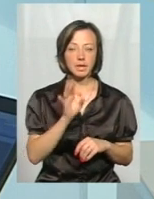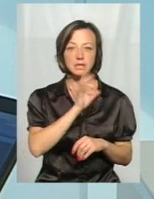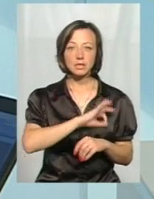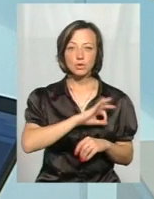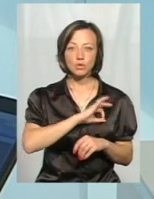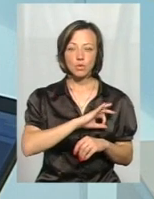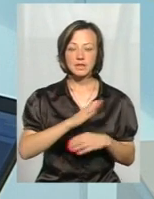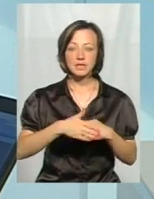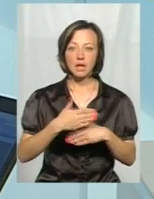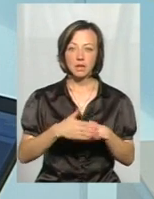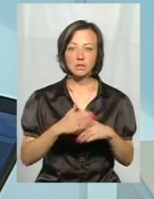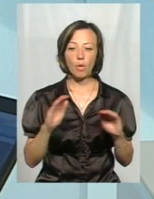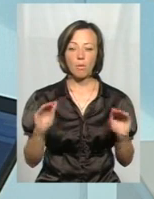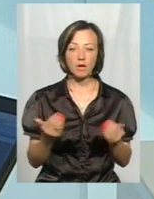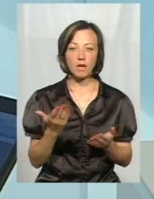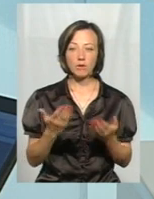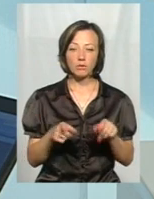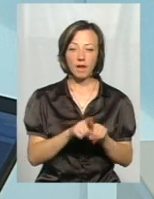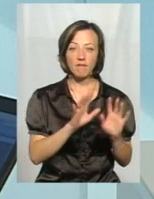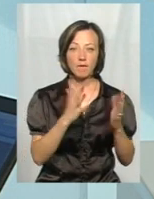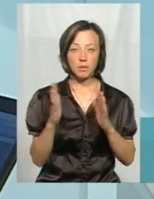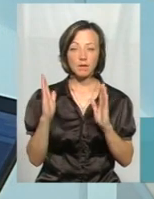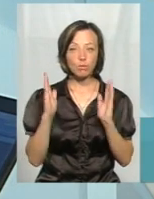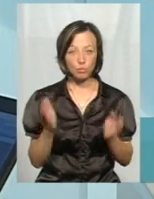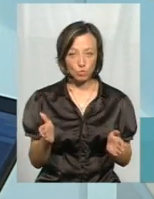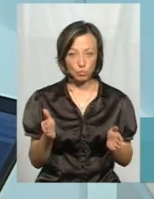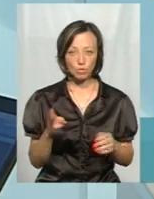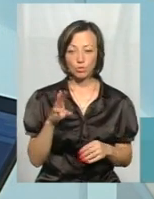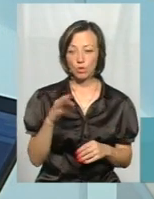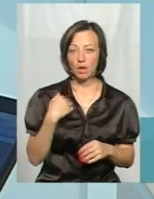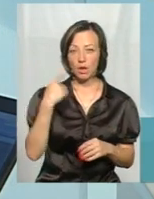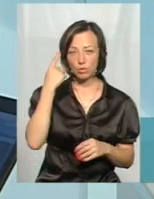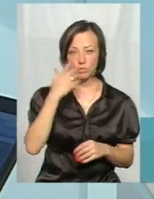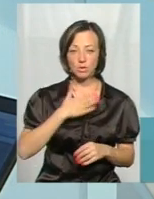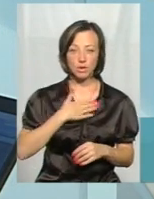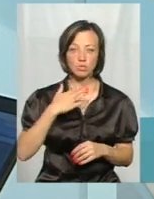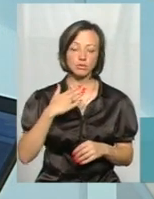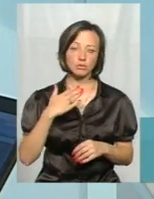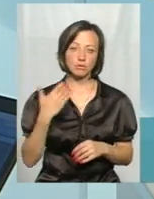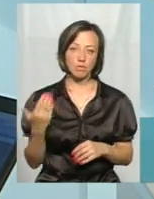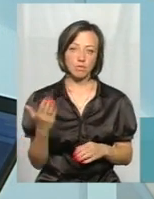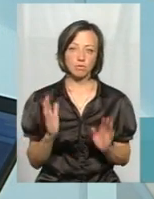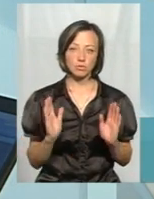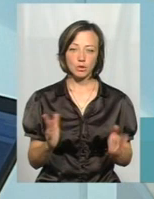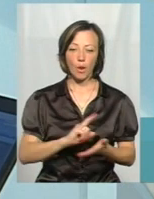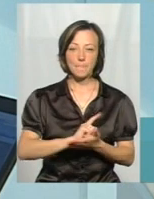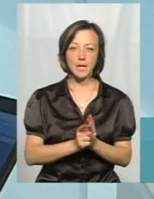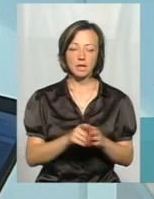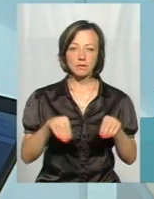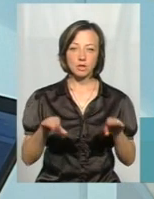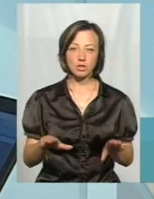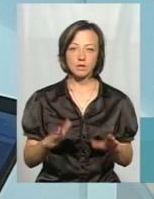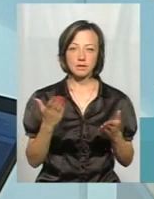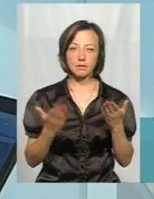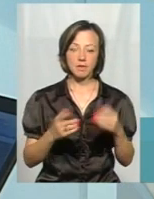застосовувати санкції обмежувальні. Якщо такі випадки будуть, то, я думаю, з нашої сторони будуть оперативне рішення. Це